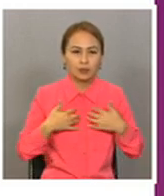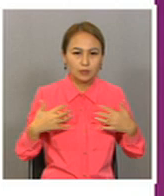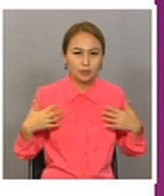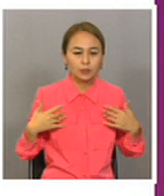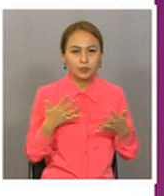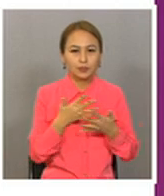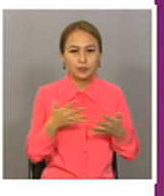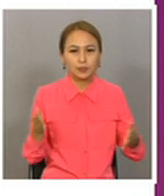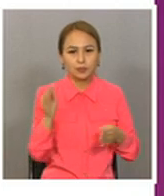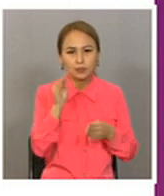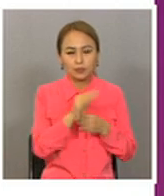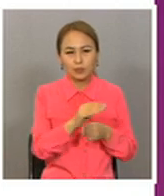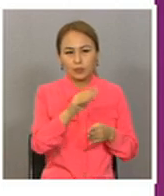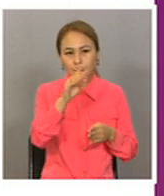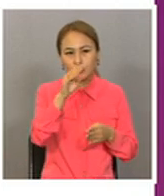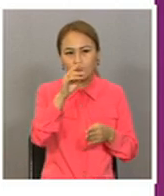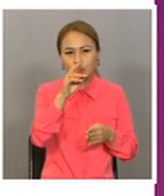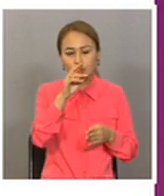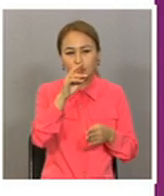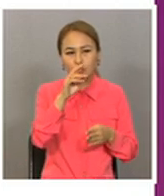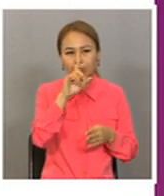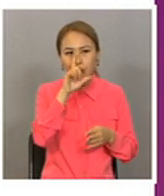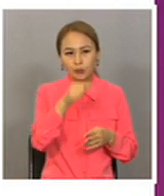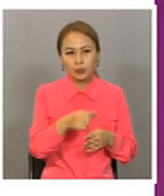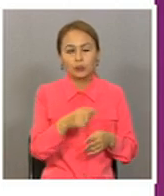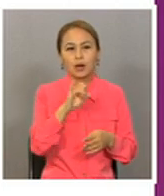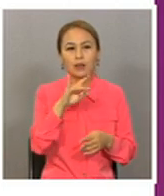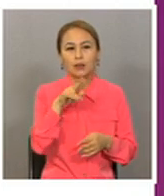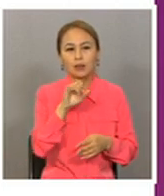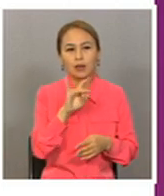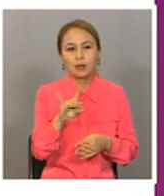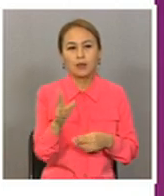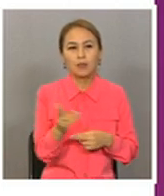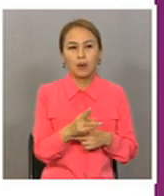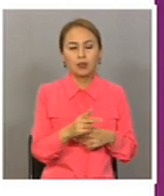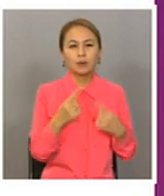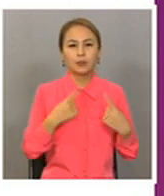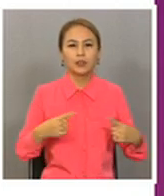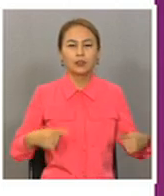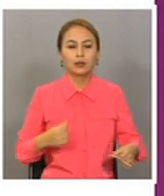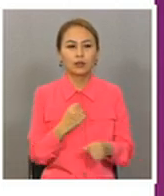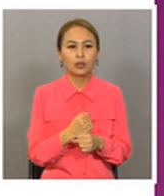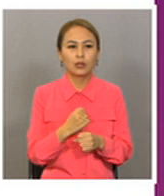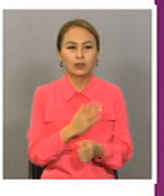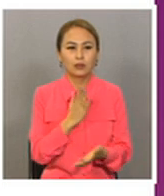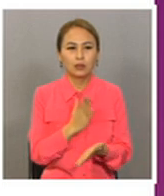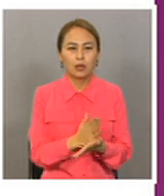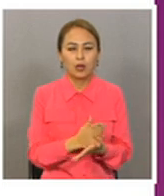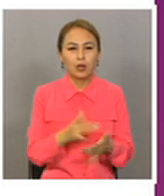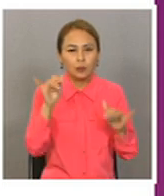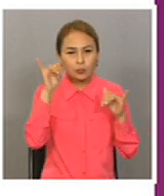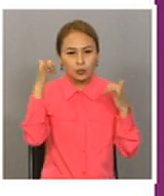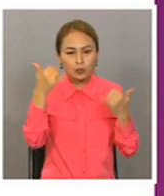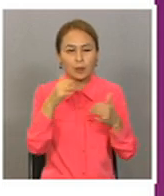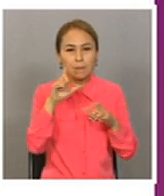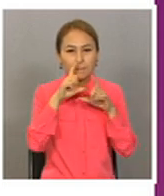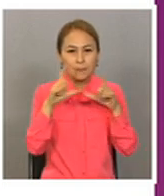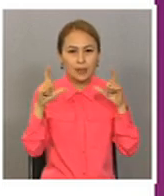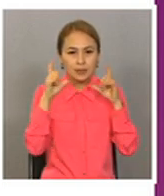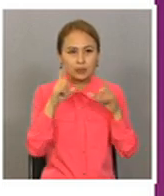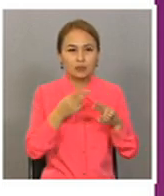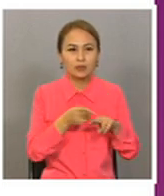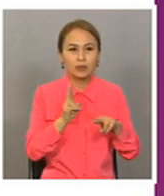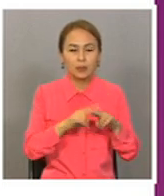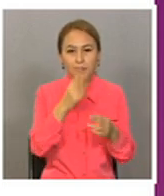бөлігін бүркіт, грифондар, арқар, балық бейнелері құрайды. Мүйізді маска киген қанатты жылқының бейнесі